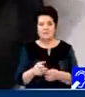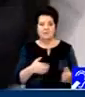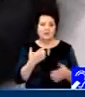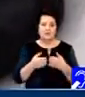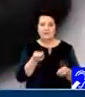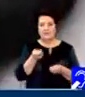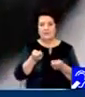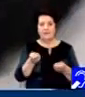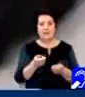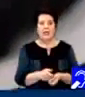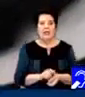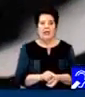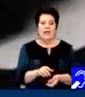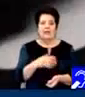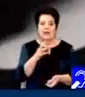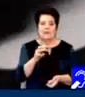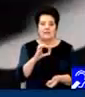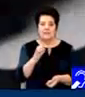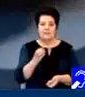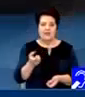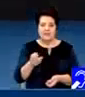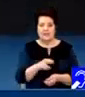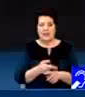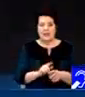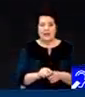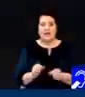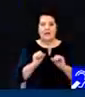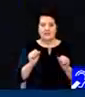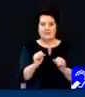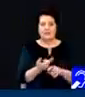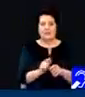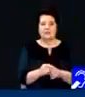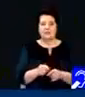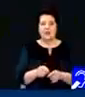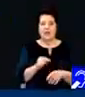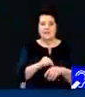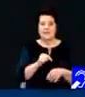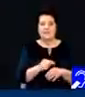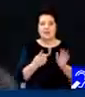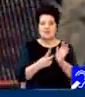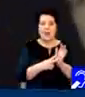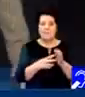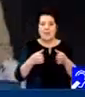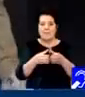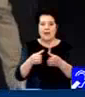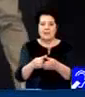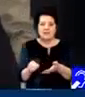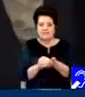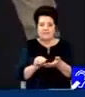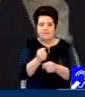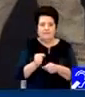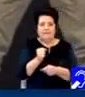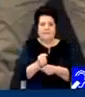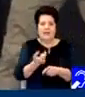precauție. După perfuzia cu magneziu care i s-a administrat, sportiva s-a simțit mult mai bine. Halep a jucat 7 partide epuizante și a fost